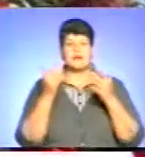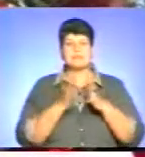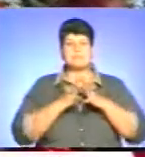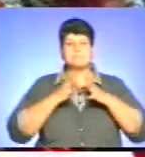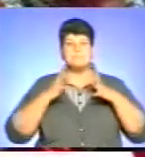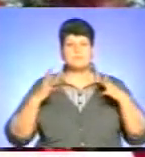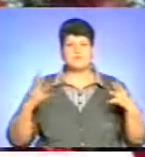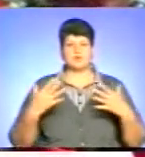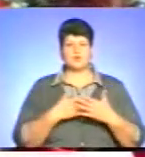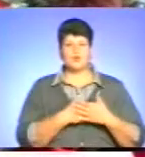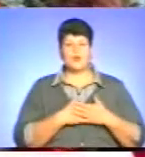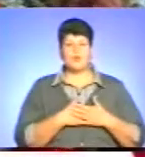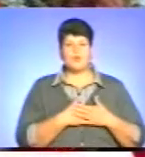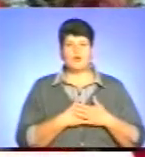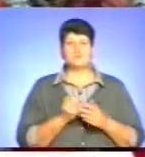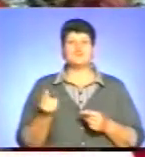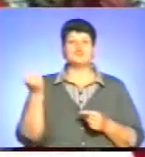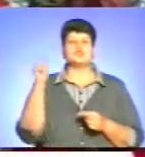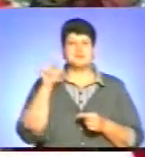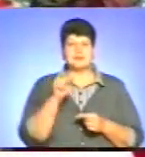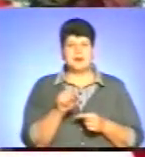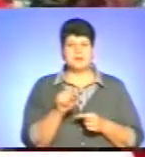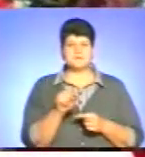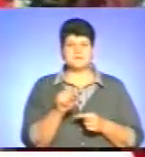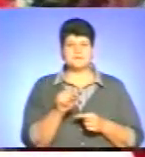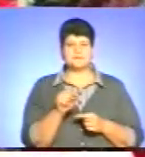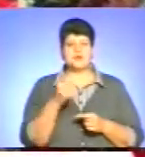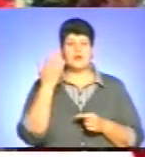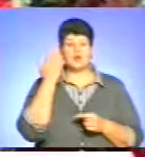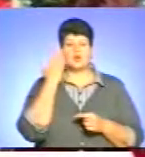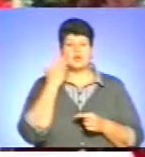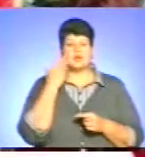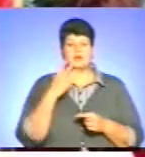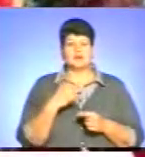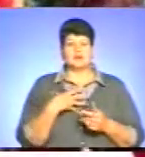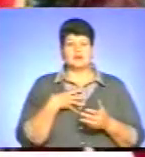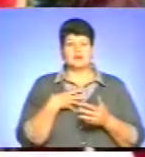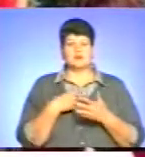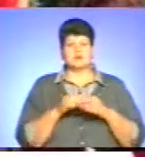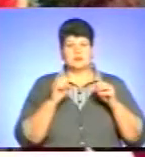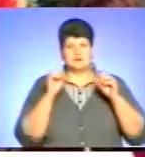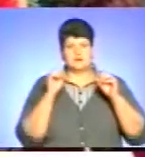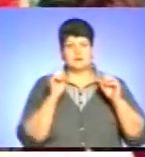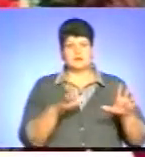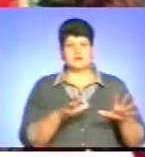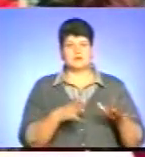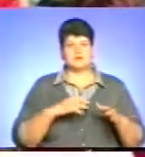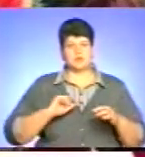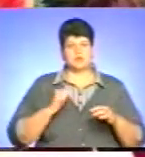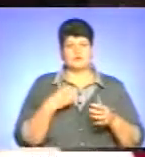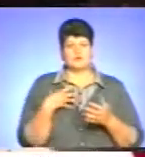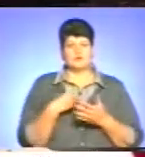любові, ніж та, коли добровільно життя віддаш за друзів